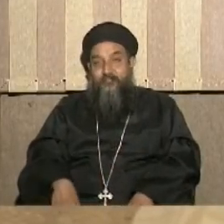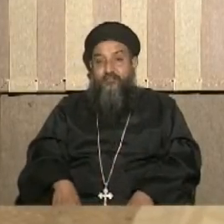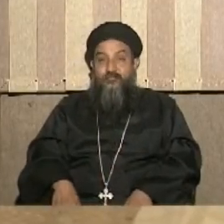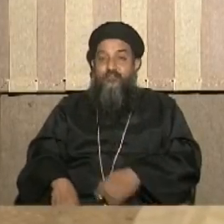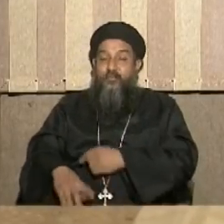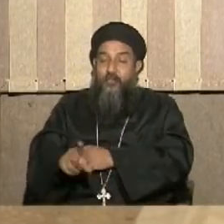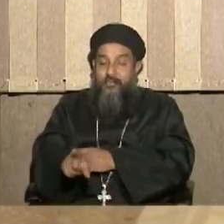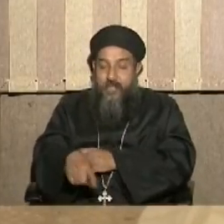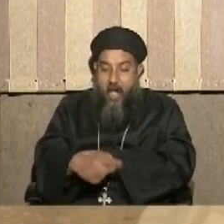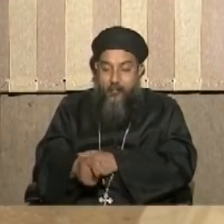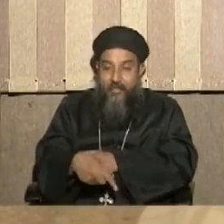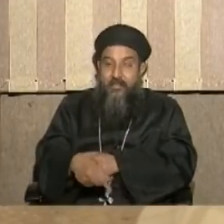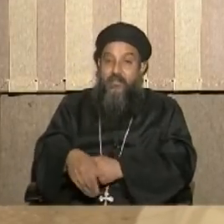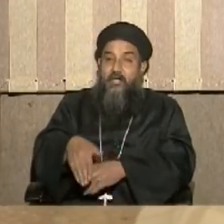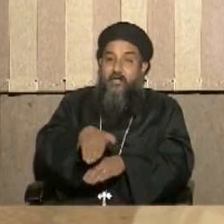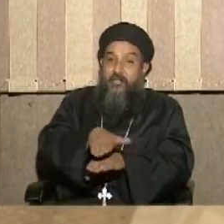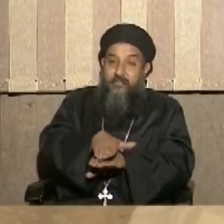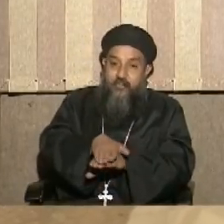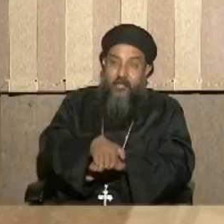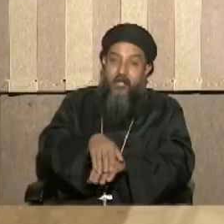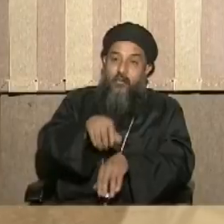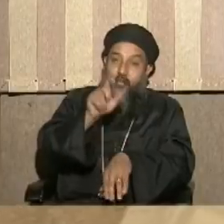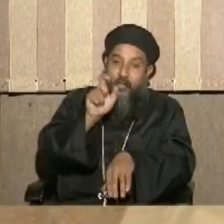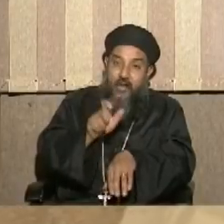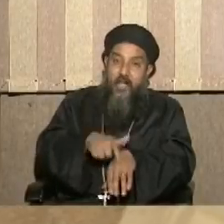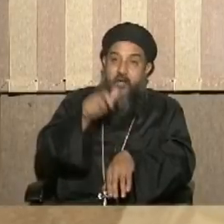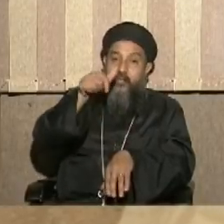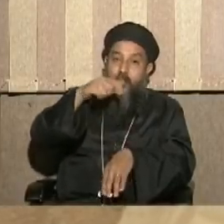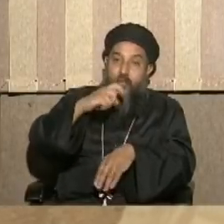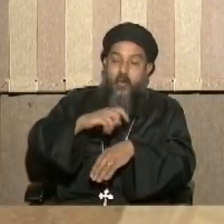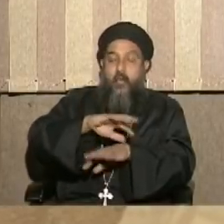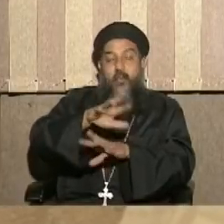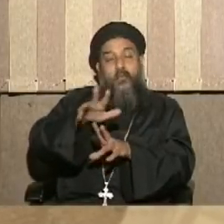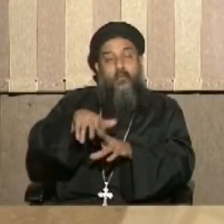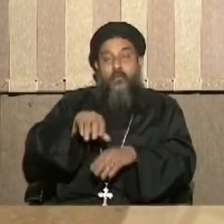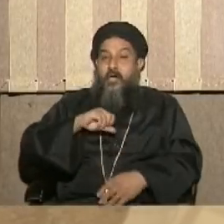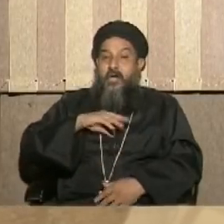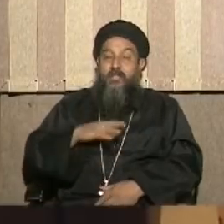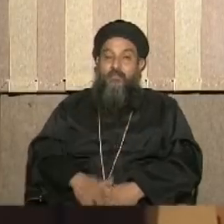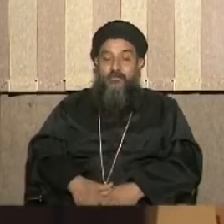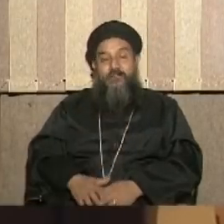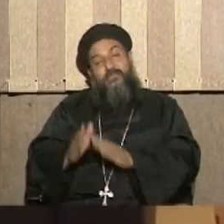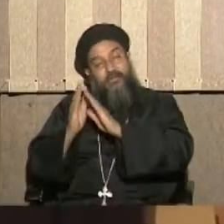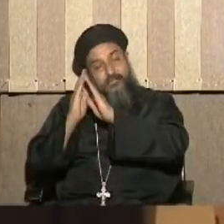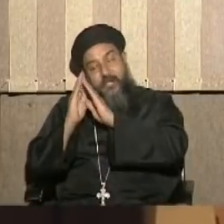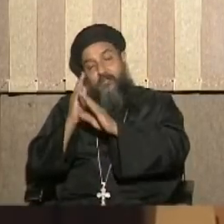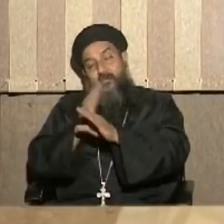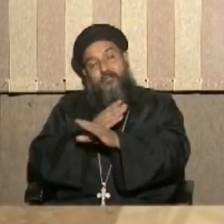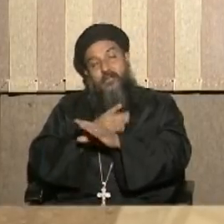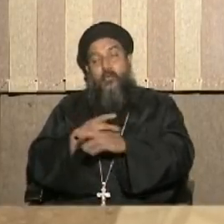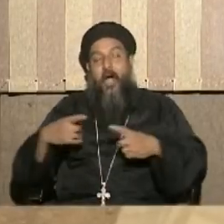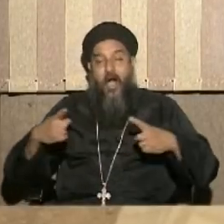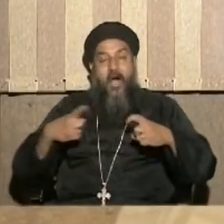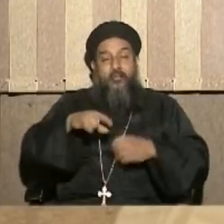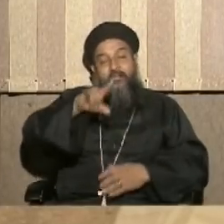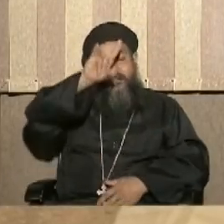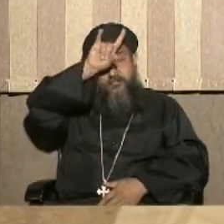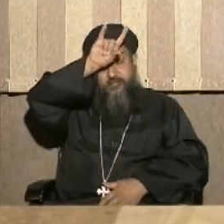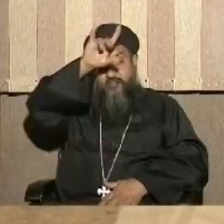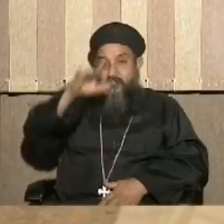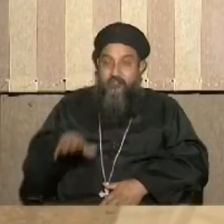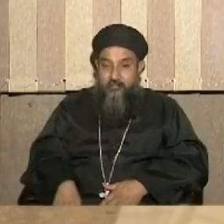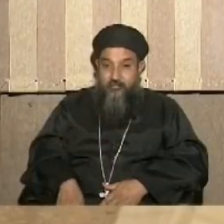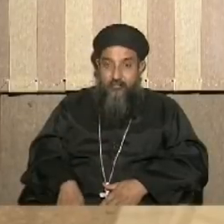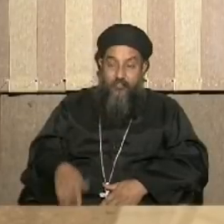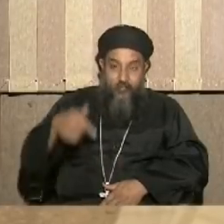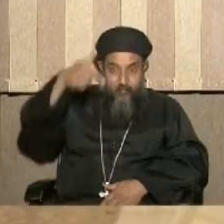ورؤية التعابين والنوم مع الزواحف والحشرات وكمان محاربات